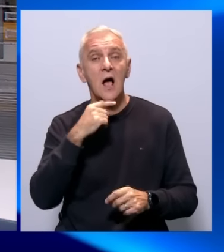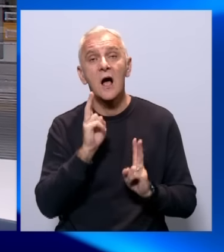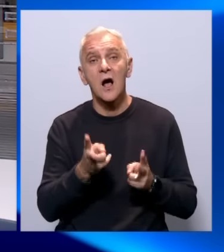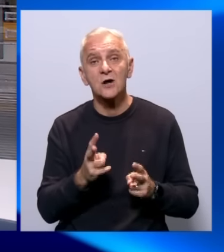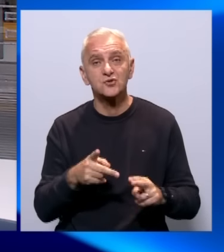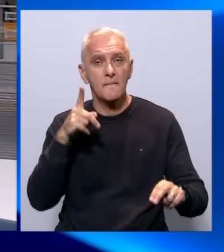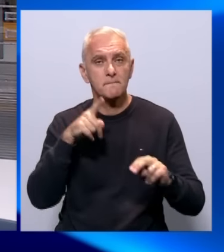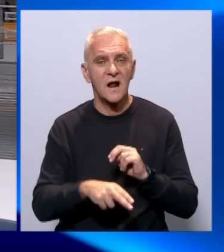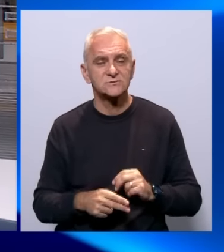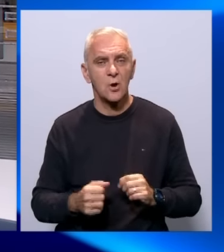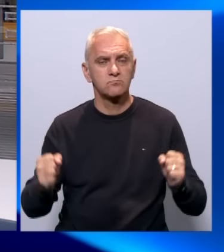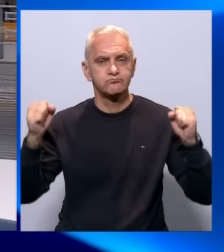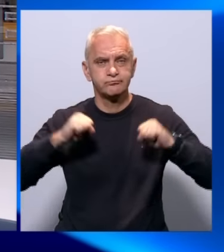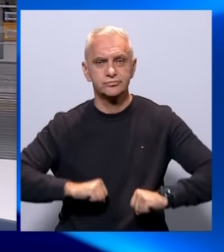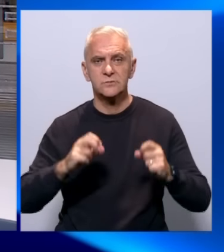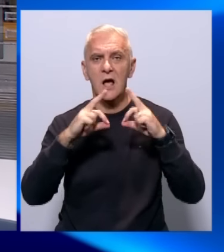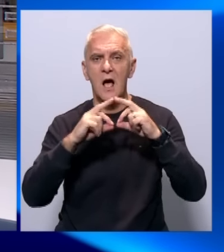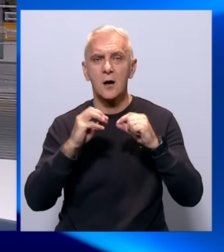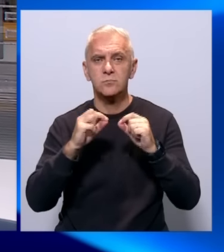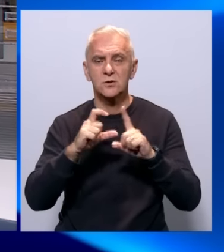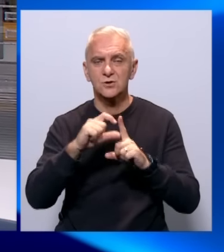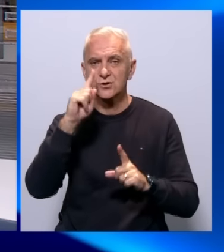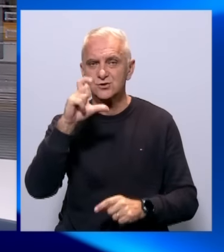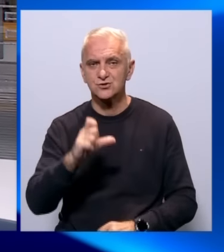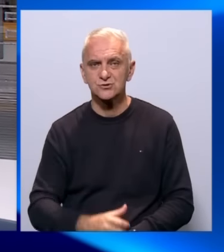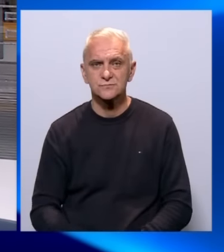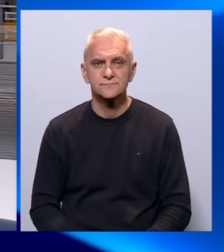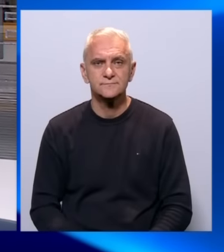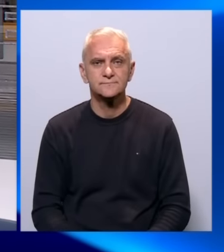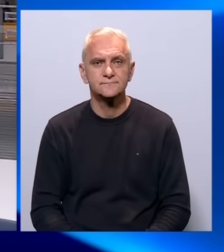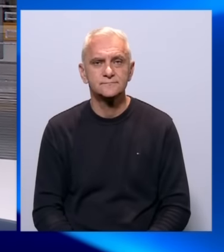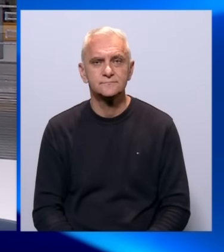navode, prestala je dinastija Abdića.